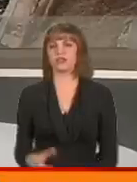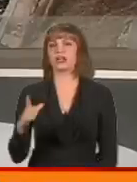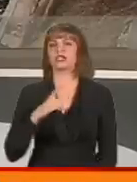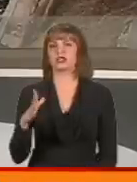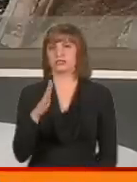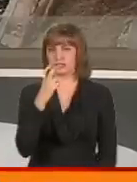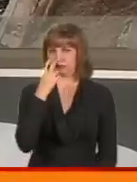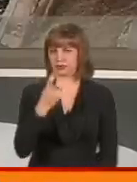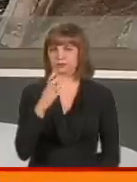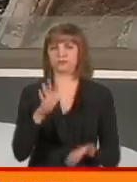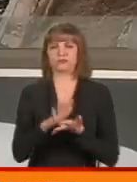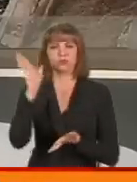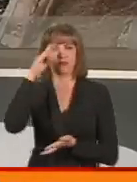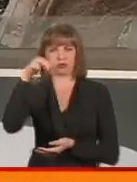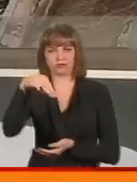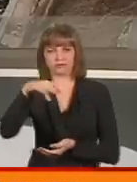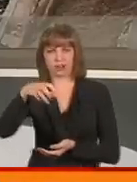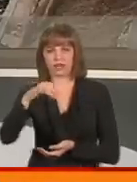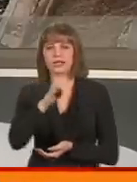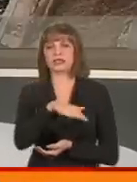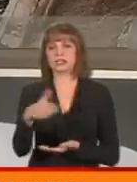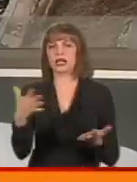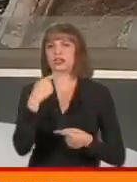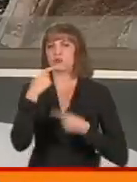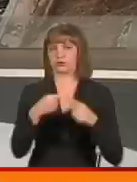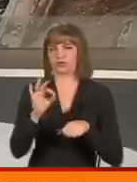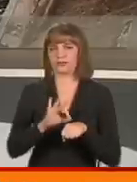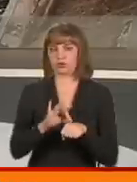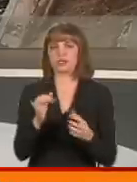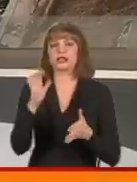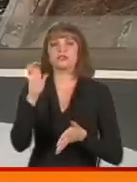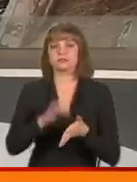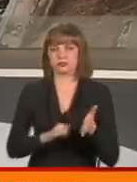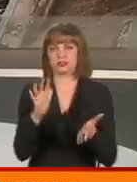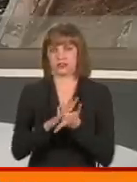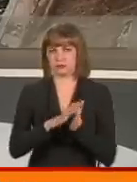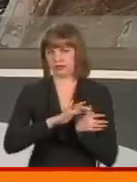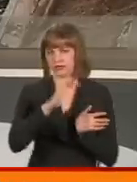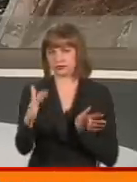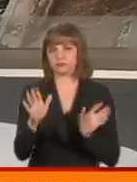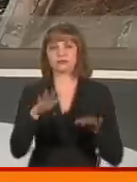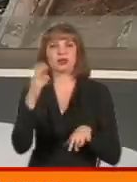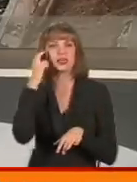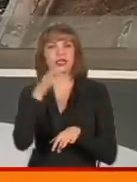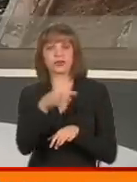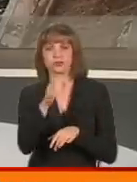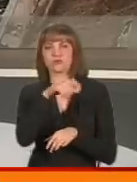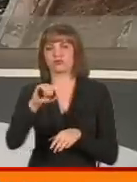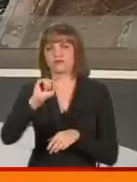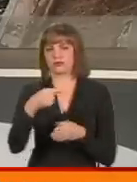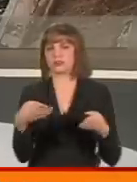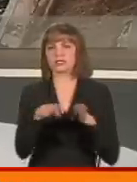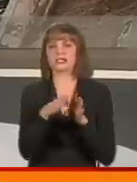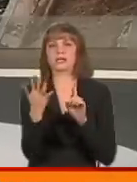Нестерпний сморід, брудна вода з-під крана та діти, які повсякчас хворіють, і все через сміттєзвалище. На Київщині люди вимагають